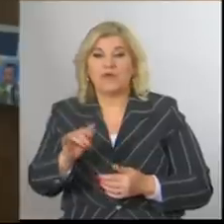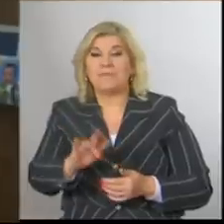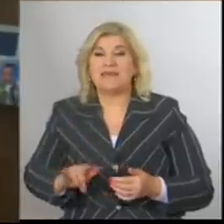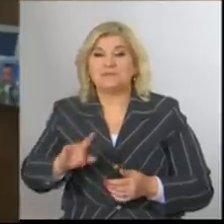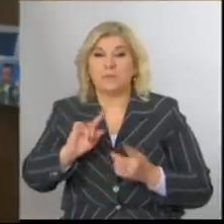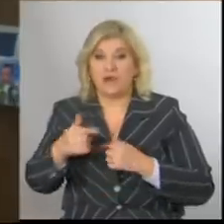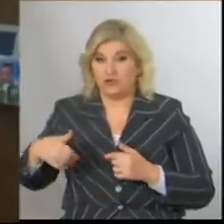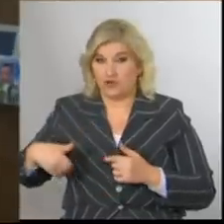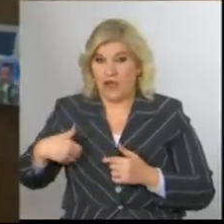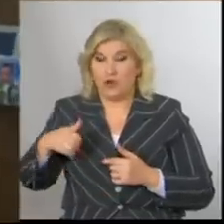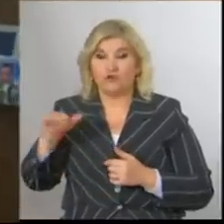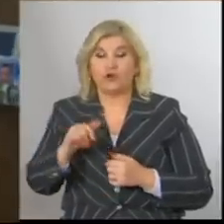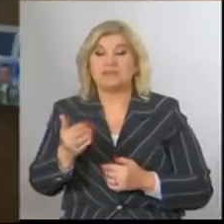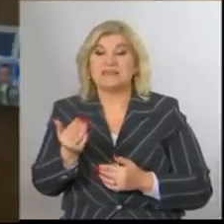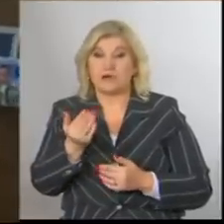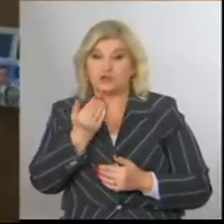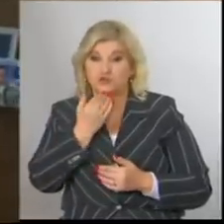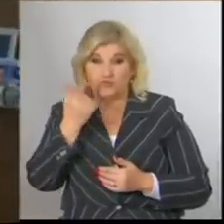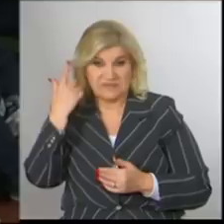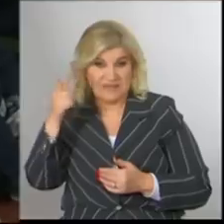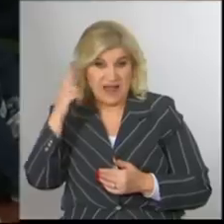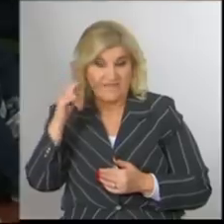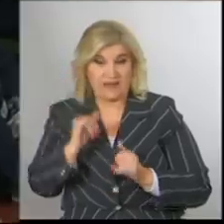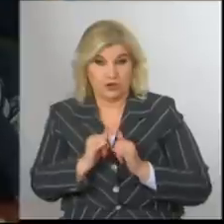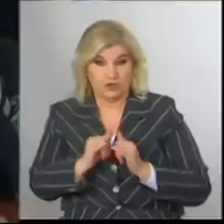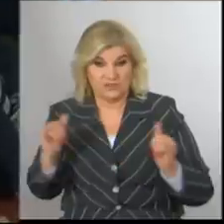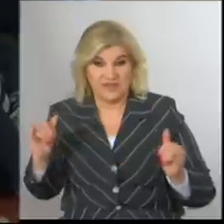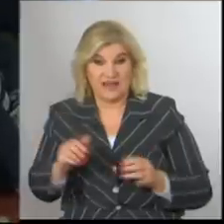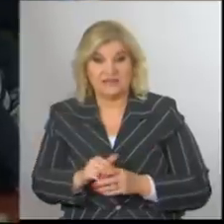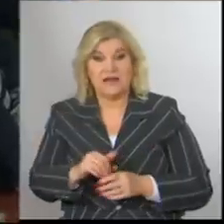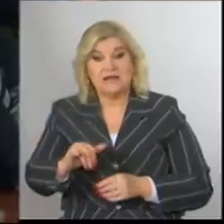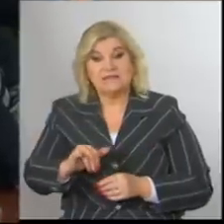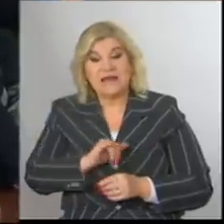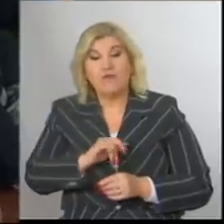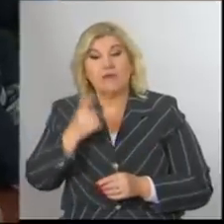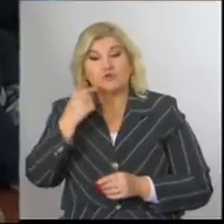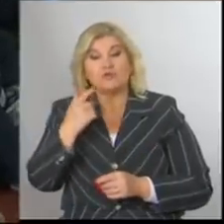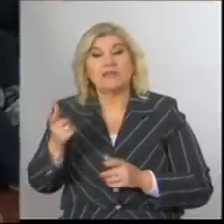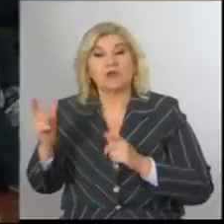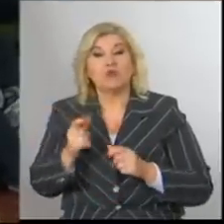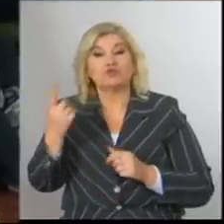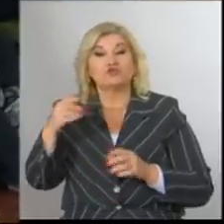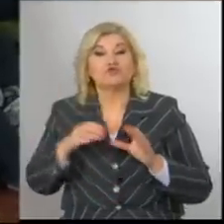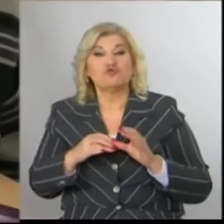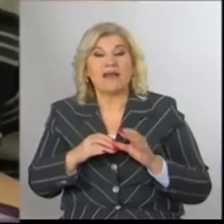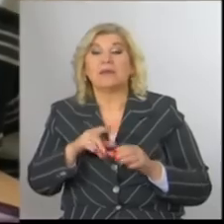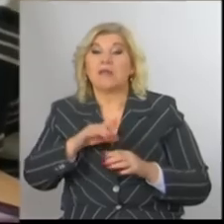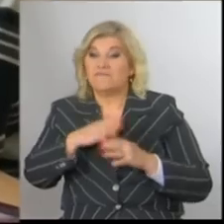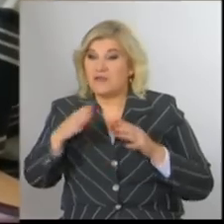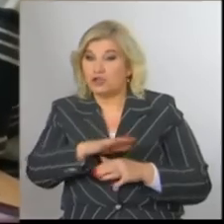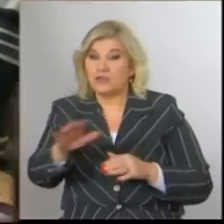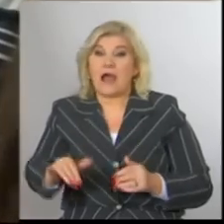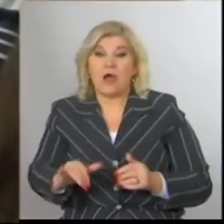žiakov ktorí sa chcú vzdelávať chcú sa rozvíjať záujem študentov zo Sučian potvrdzuje aj to že väčšina z nich úspešne pokračuje v